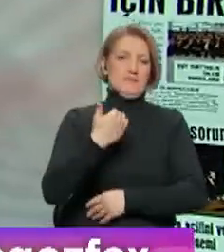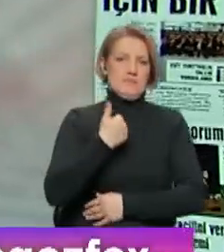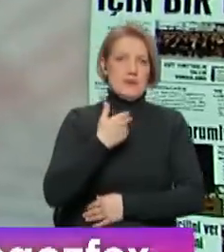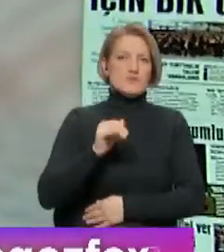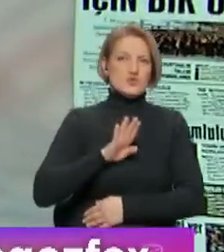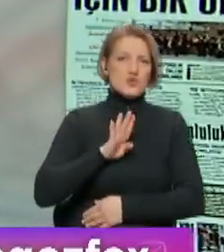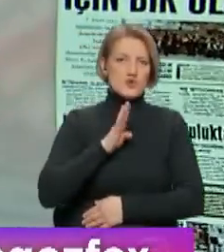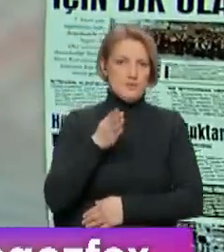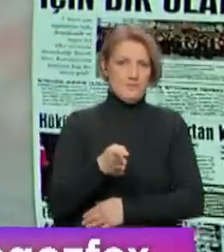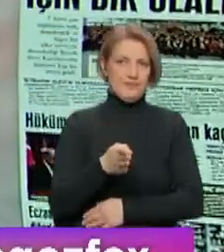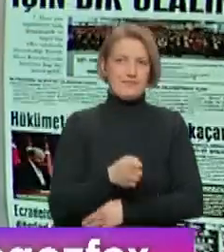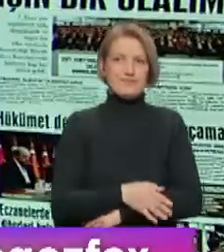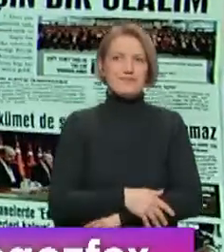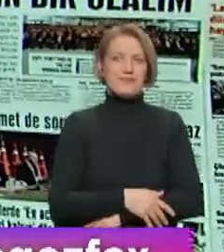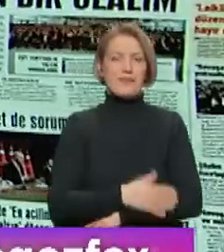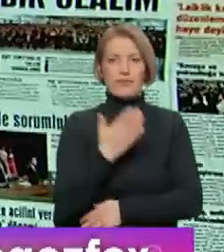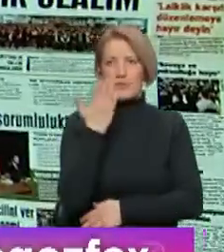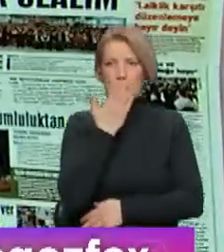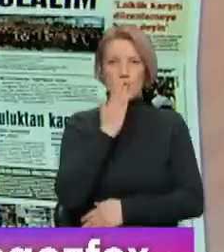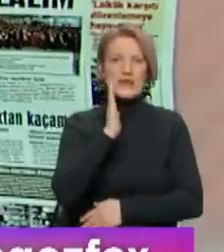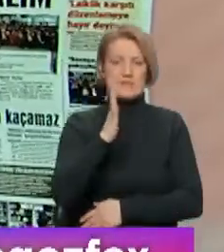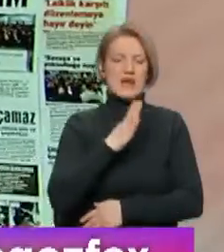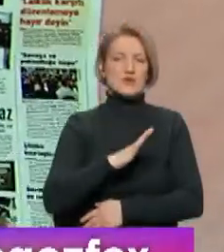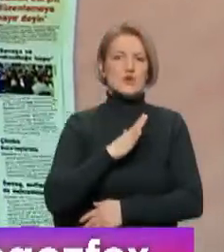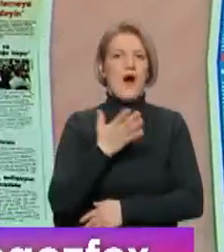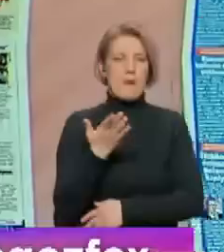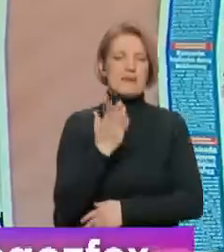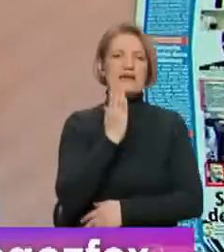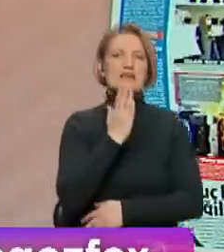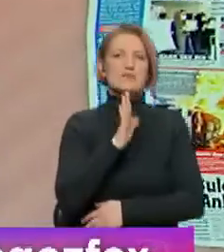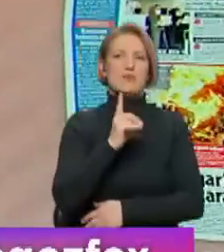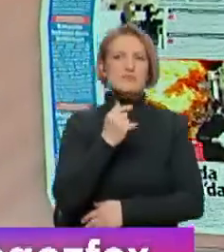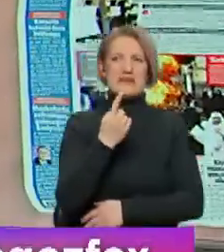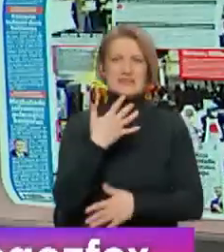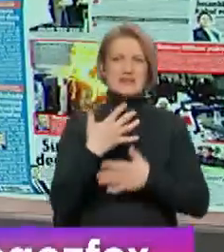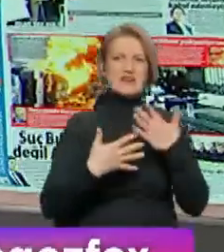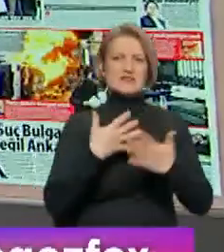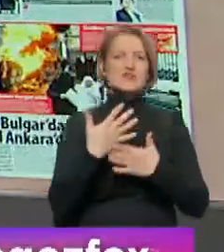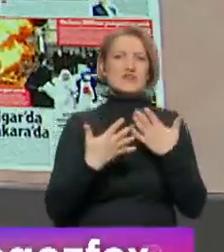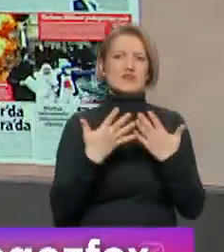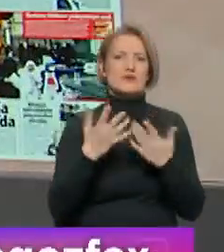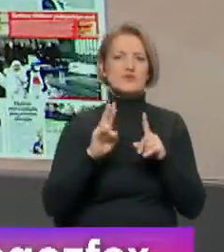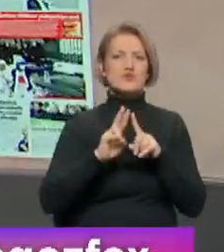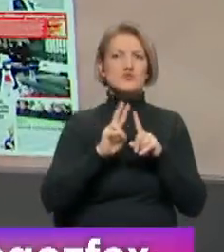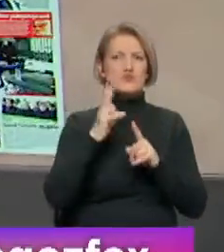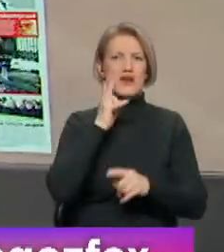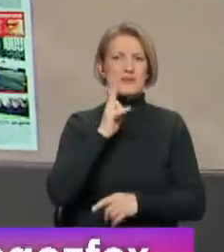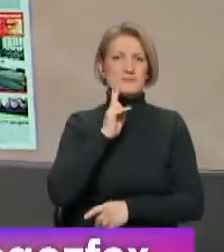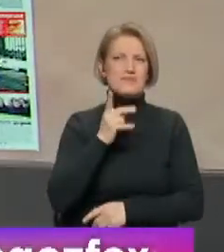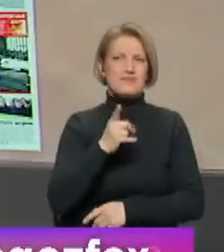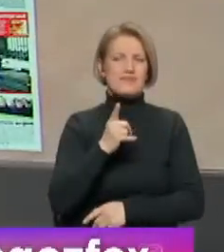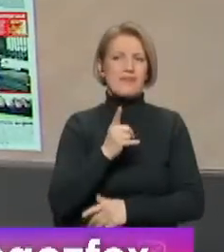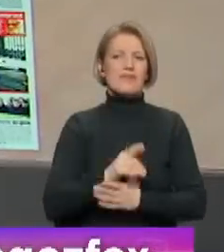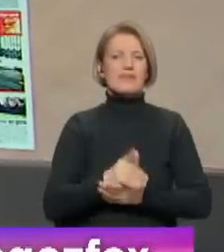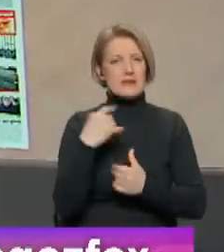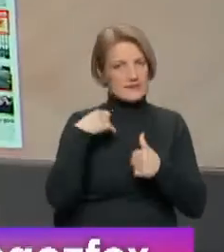çocuğum okula gitmek istiyor ama gidemiyor mu biraz böyle karışık yazılmış Nurcan Hanım bir daha yazar mısınız böyle